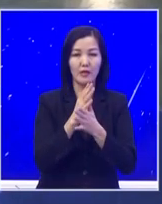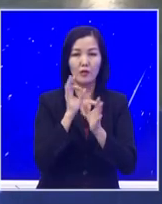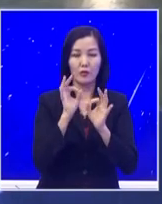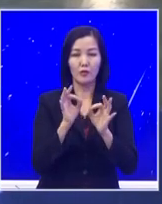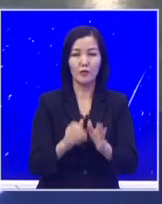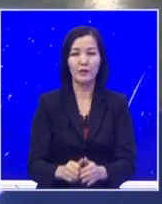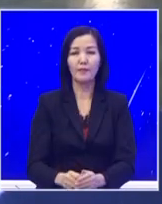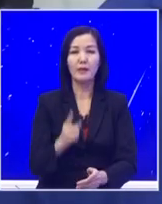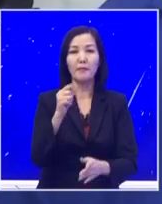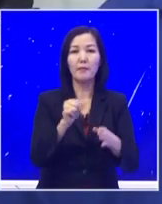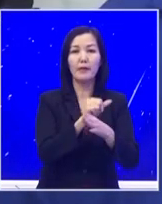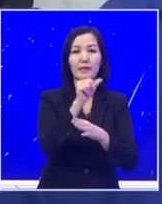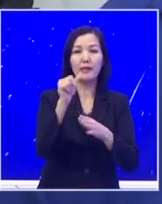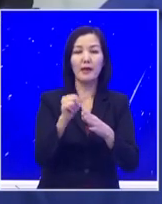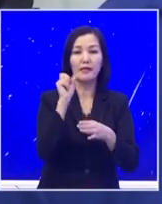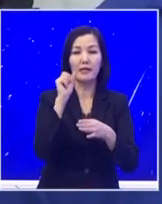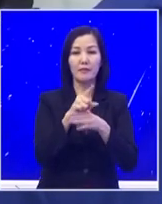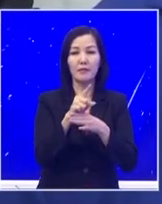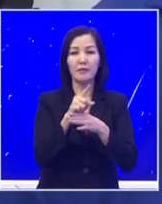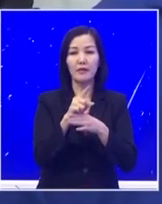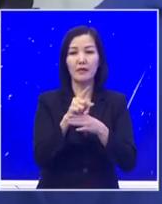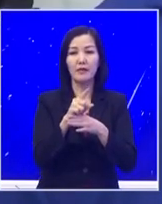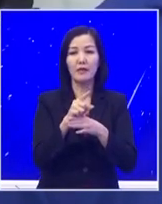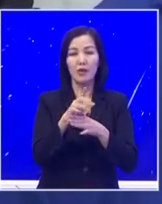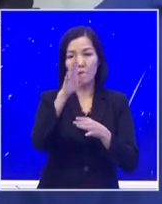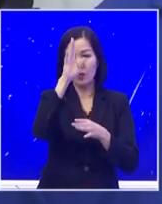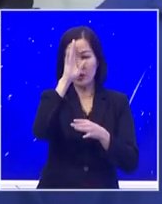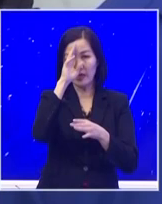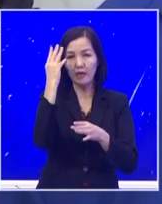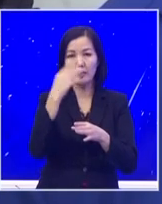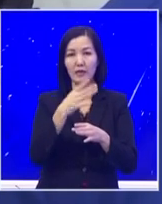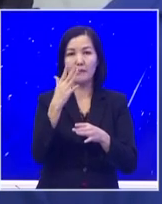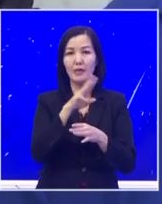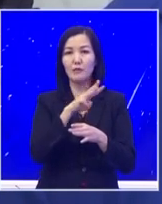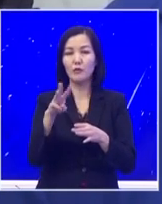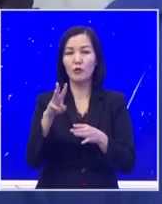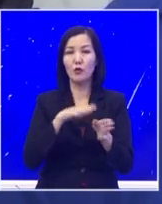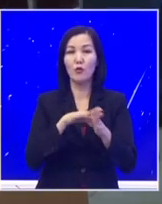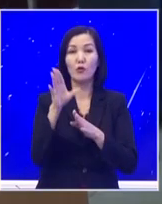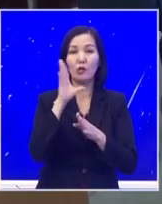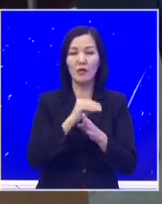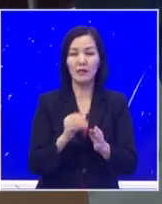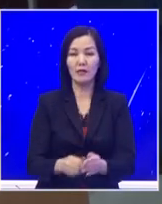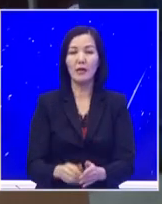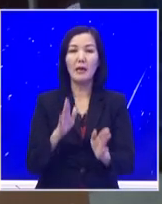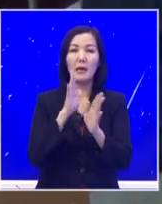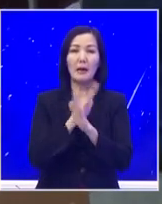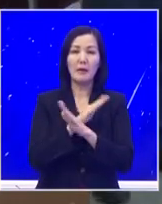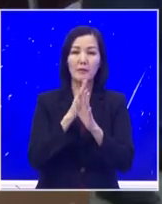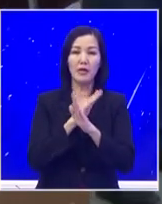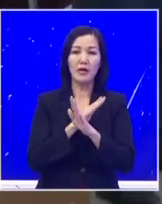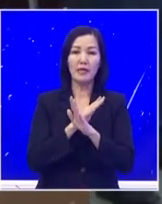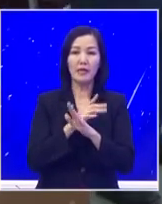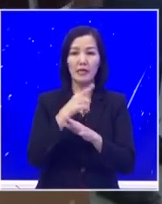жатыр. Бізде бір сағатқа берілген тапсырманы жігіттер 45 минутта орындап жатыр. Қапшағайда токер